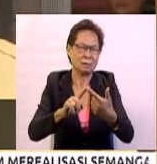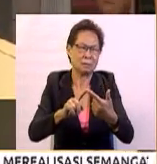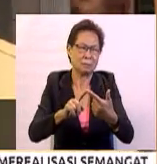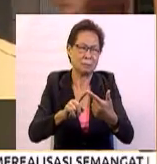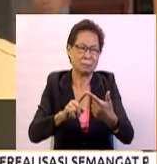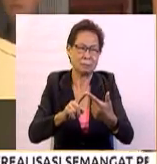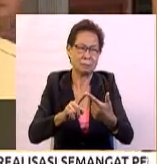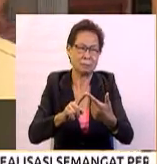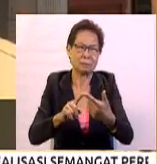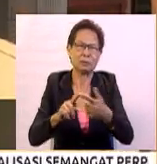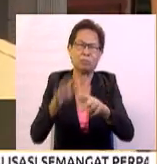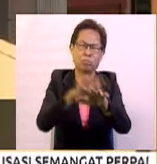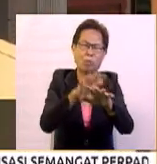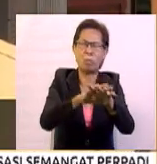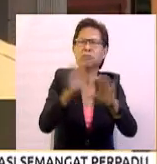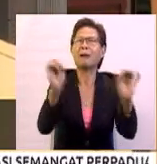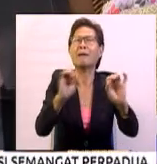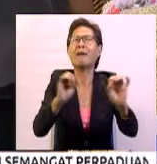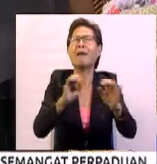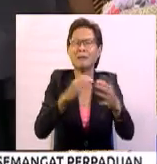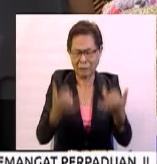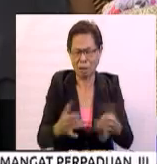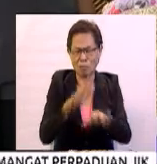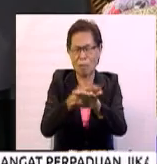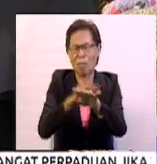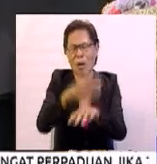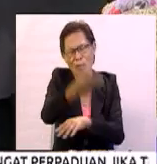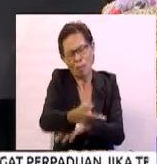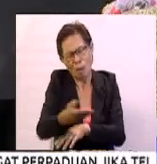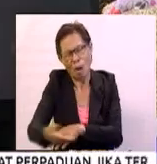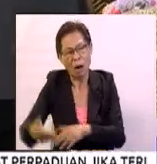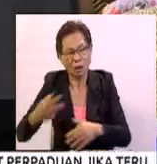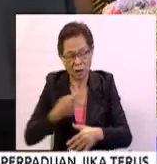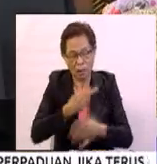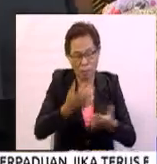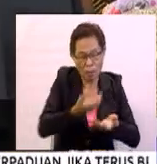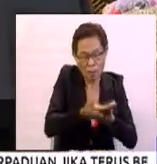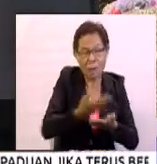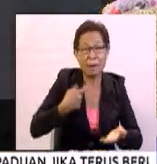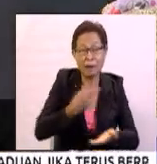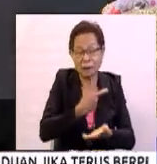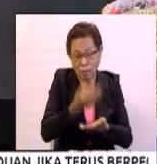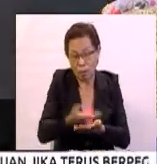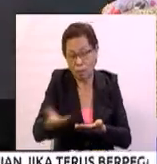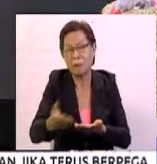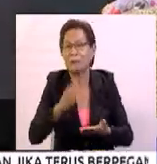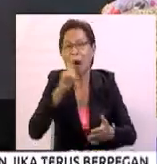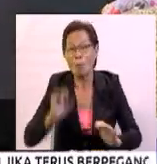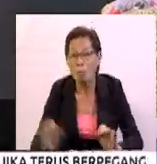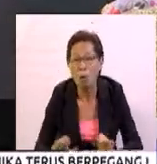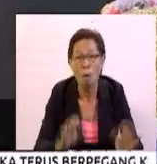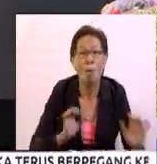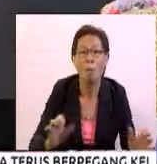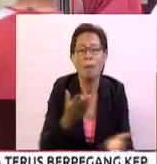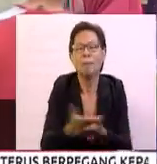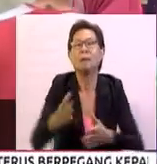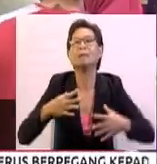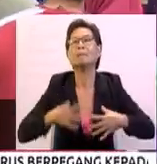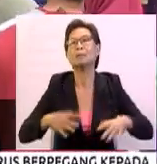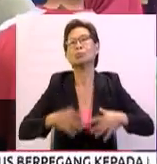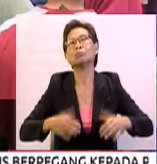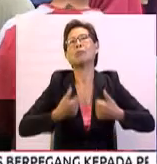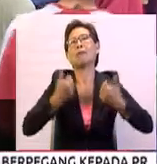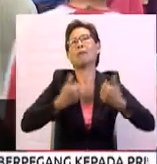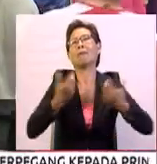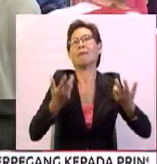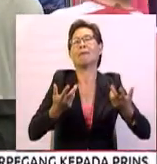dengan pengunjung-pengunjung lain ataupun barang-barang yang kita nak beli pun tak rushing lah untuk mencari baju-baju raya, persiapan raya